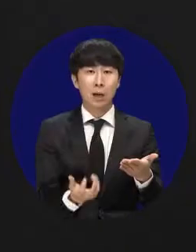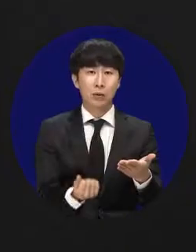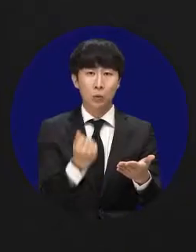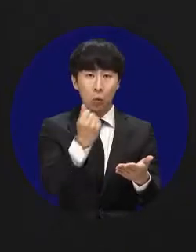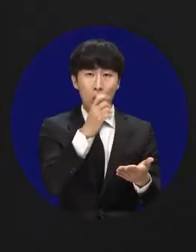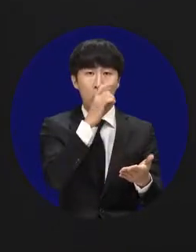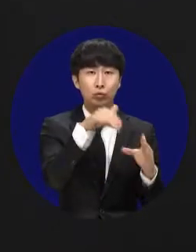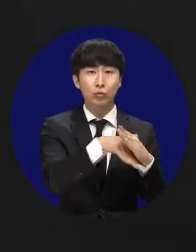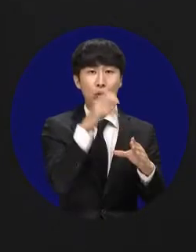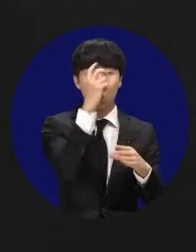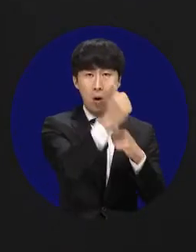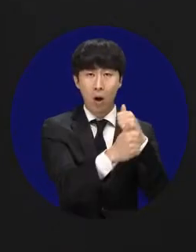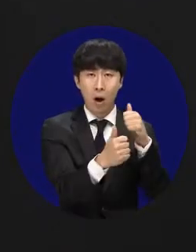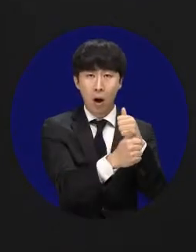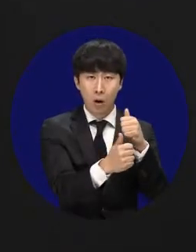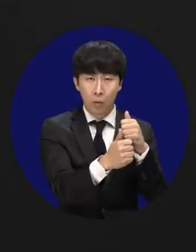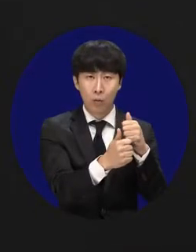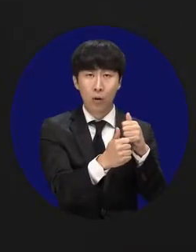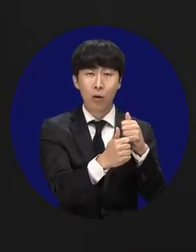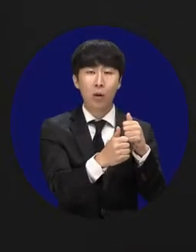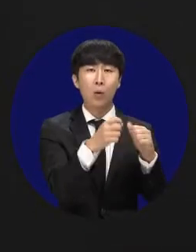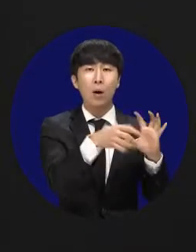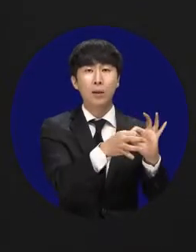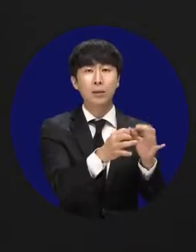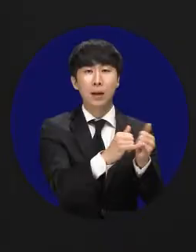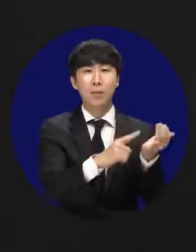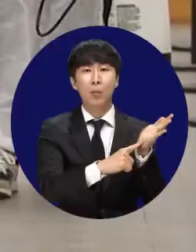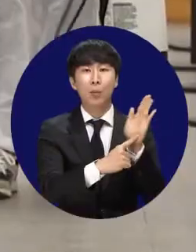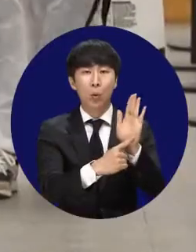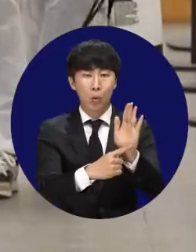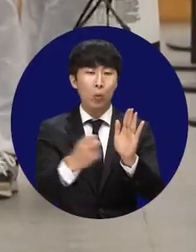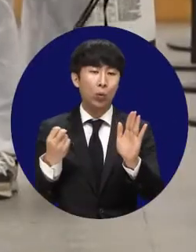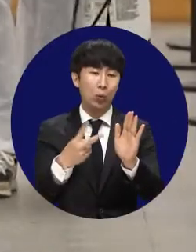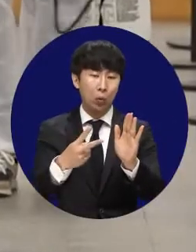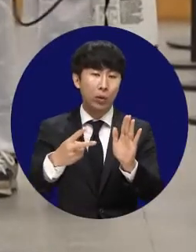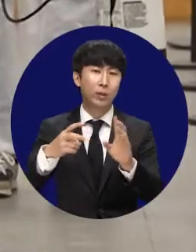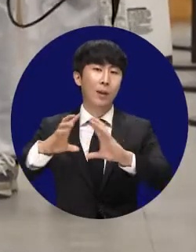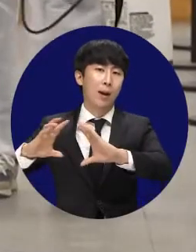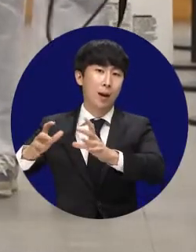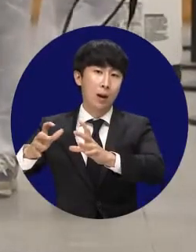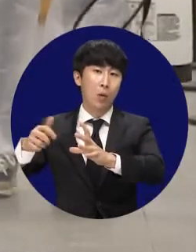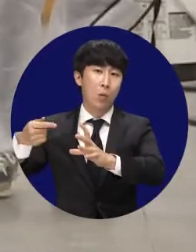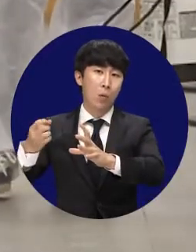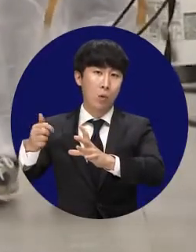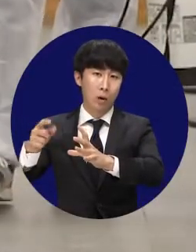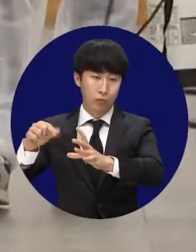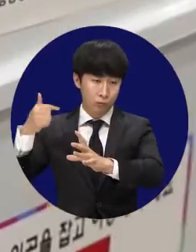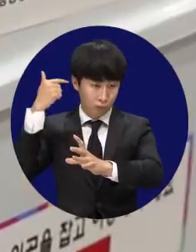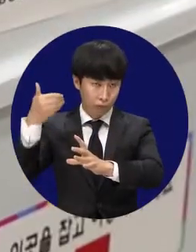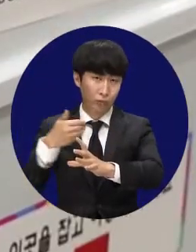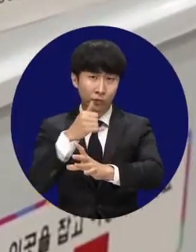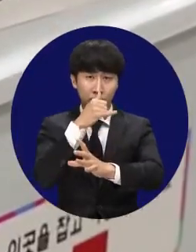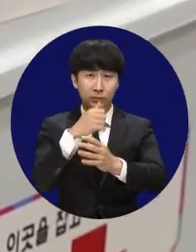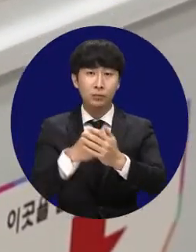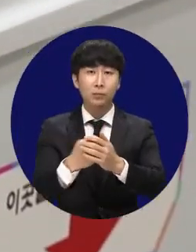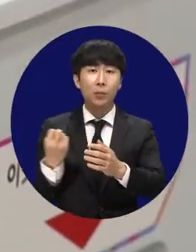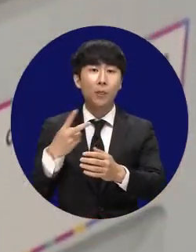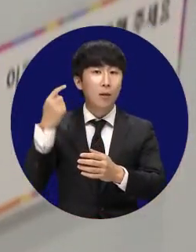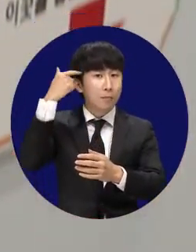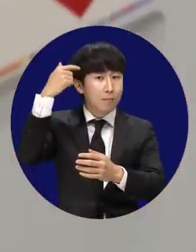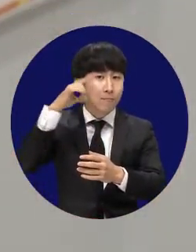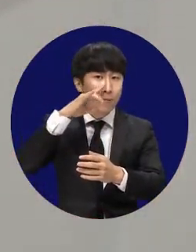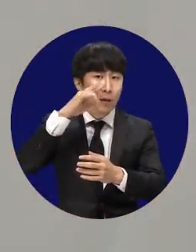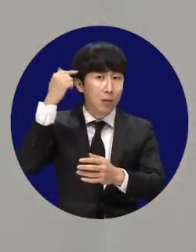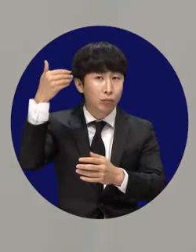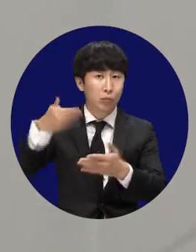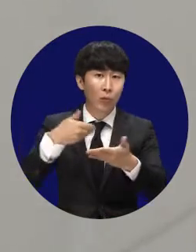키르기즈공화국 중앙선관위 관계자의 질의응답으로 진행됐습니다. 특히 질의응답 시간에는 정당 및 후보자들이 제출하는